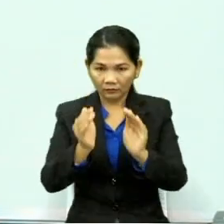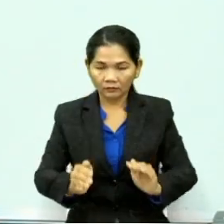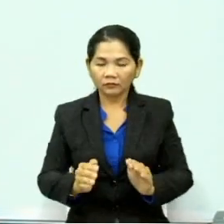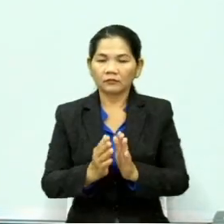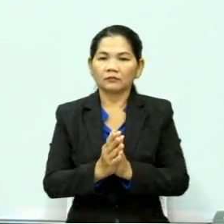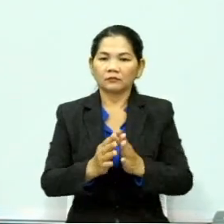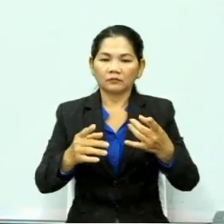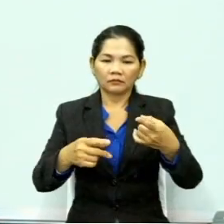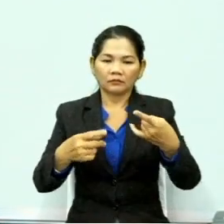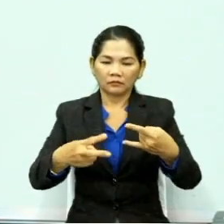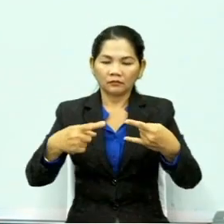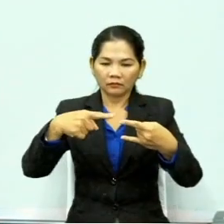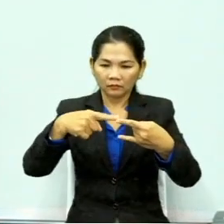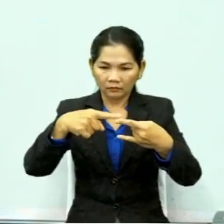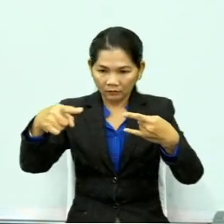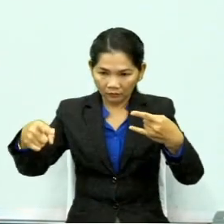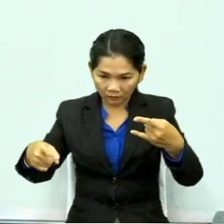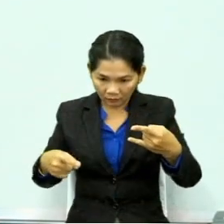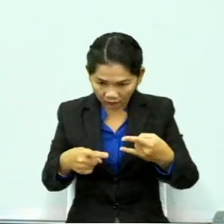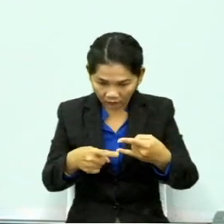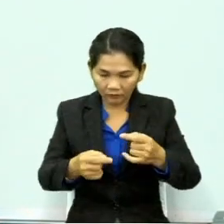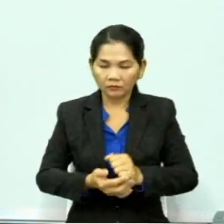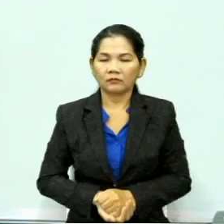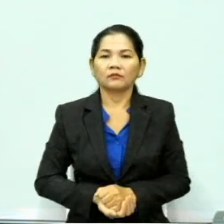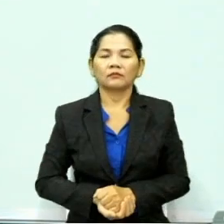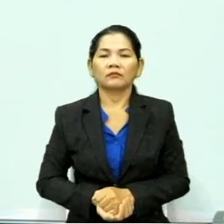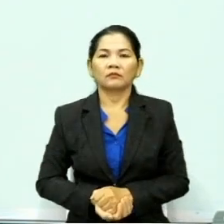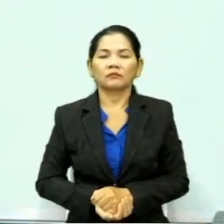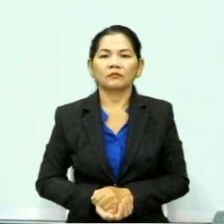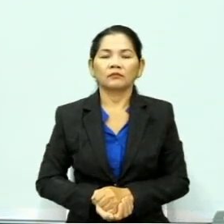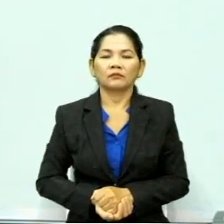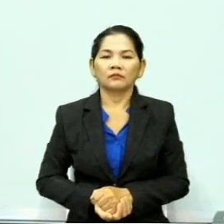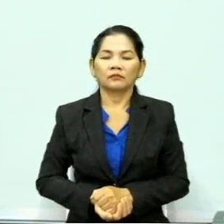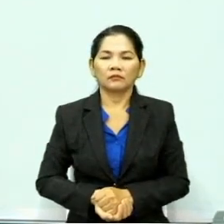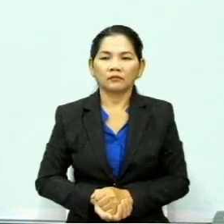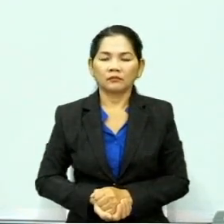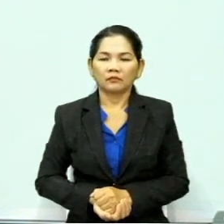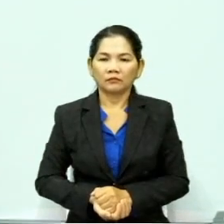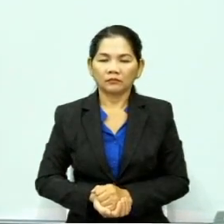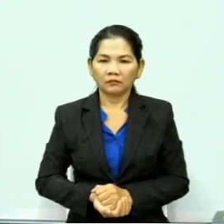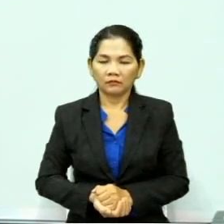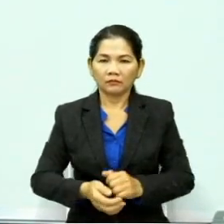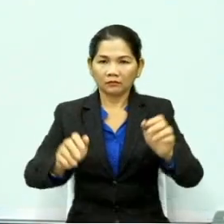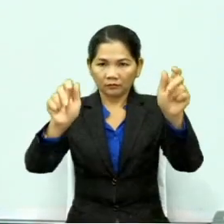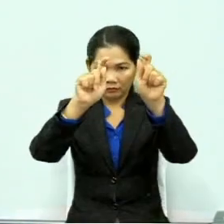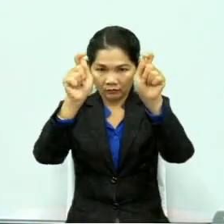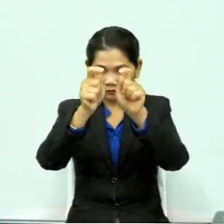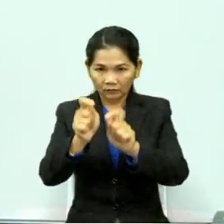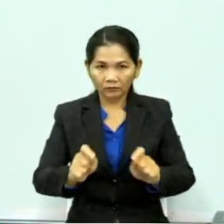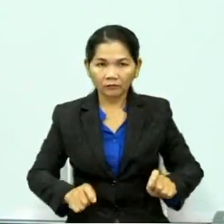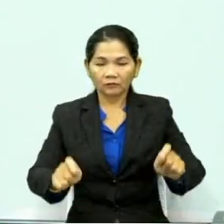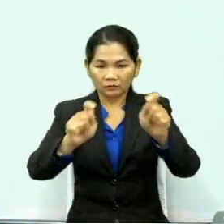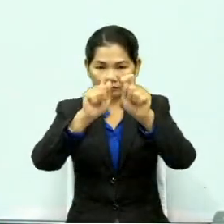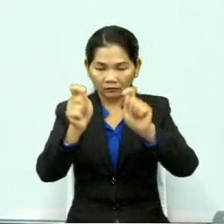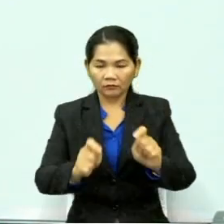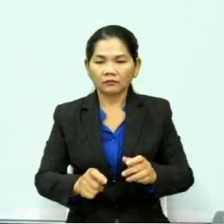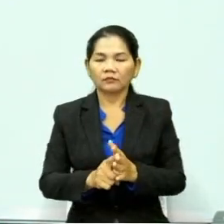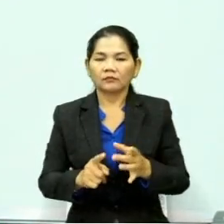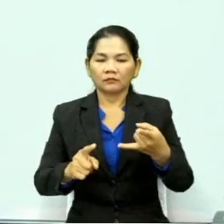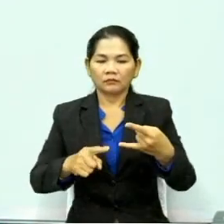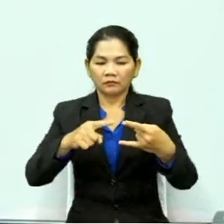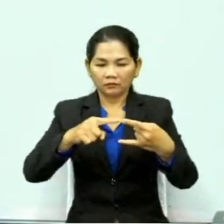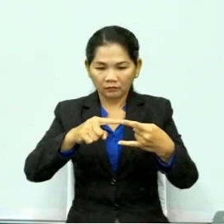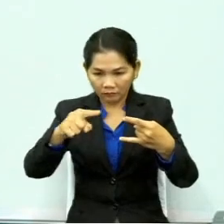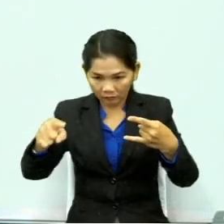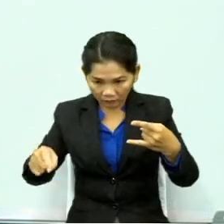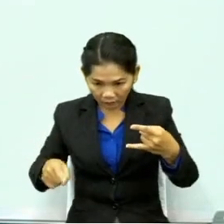nhé chàm chà miến miến sẩn than mù là con á cứ miến ruột riêng bò viết cứ mù là con